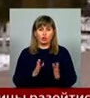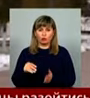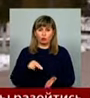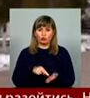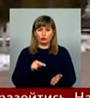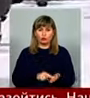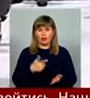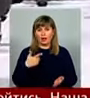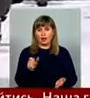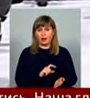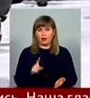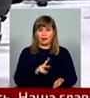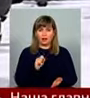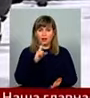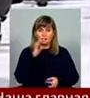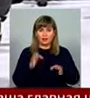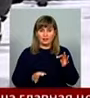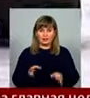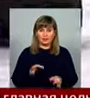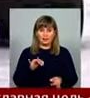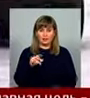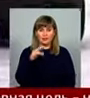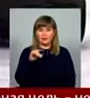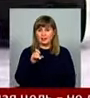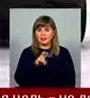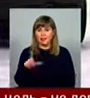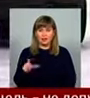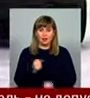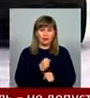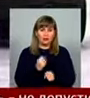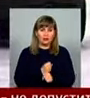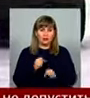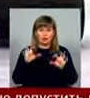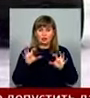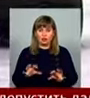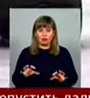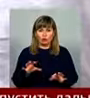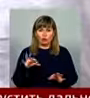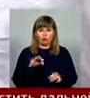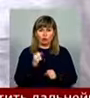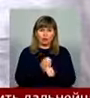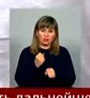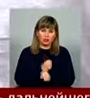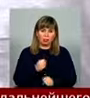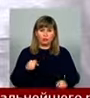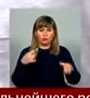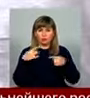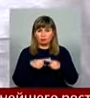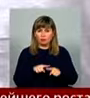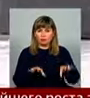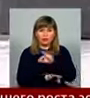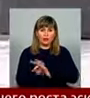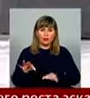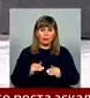помимо сжиженного газа на бензин и дизель, приступить к разработке закона о банкротстве физических лиц, рассмотреть необходимость введения моратория